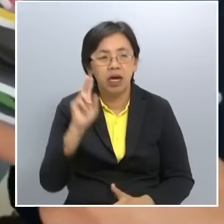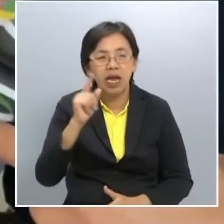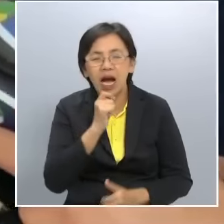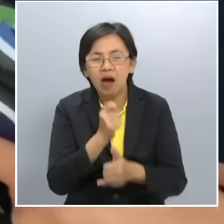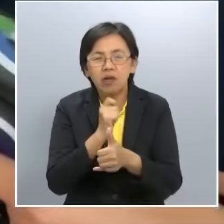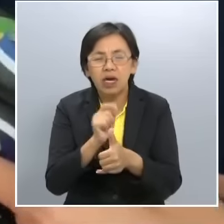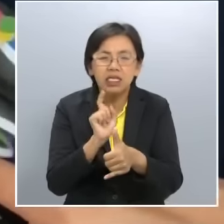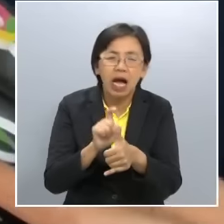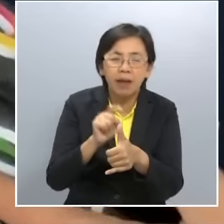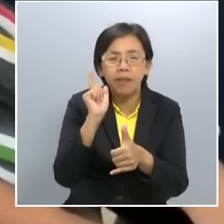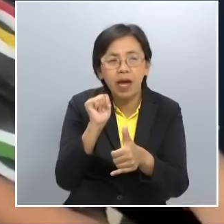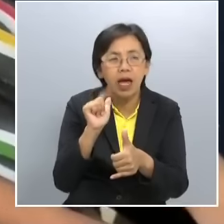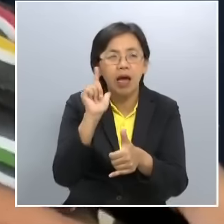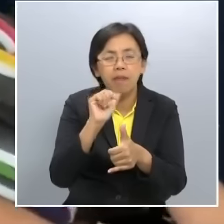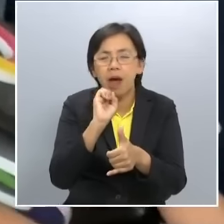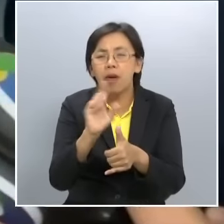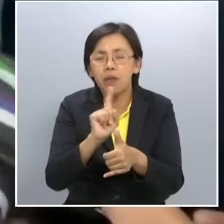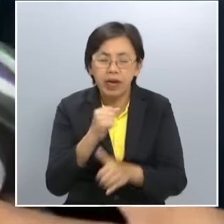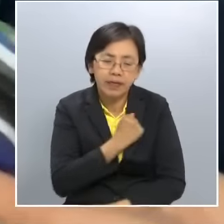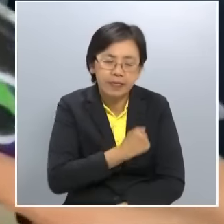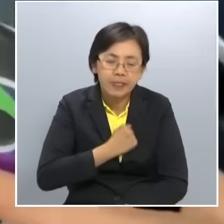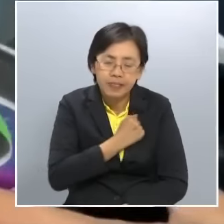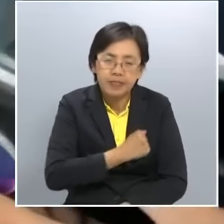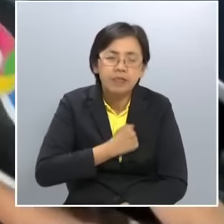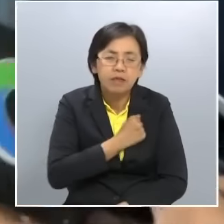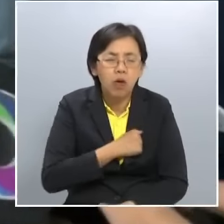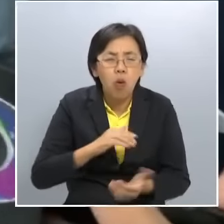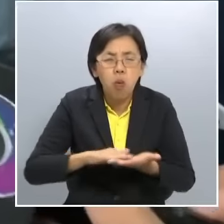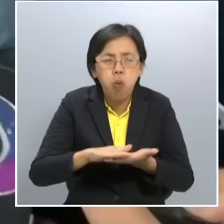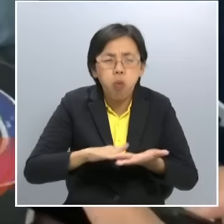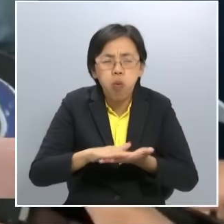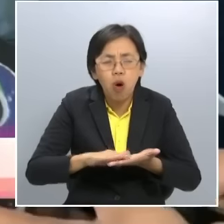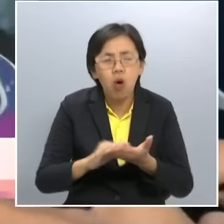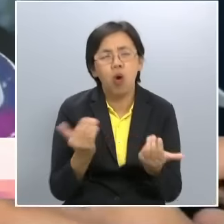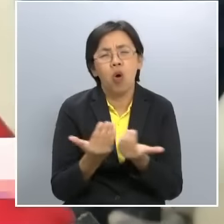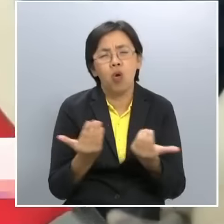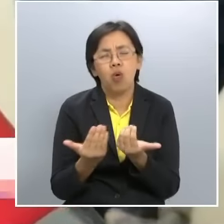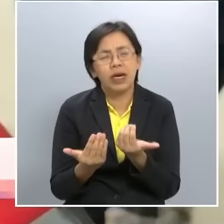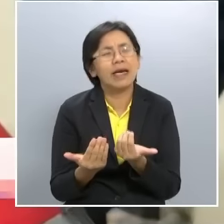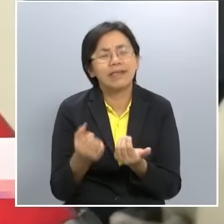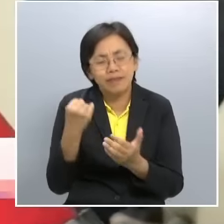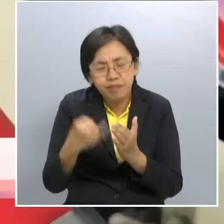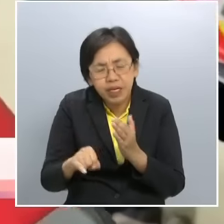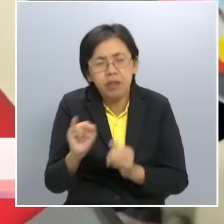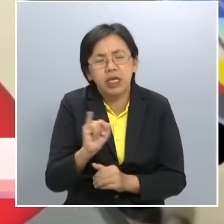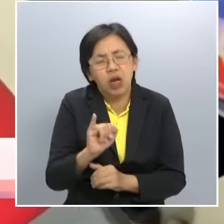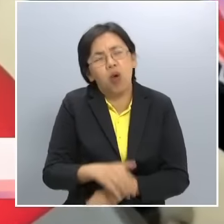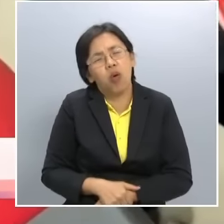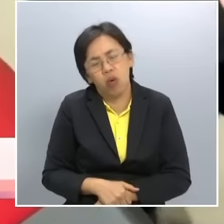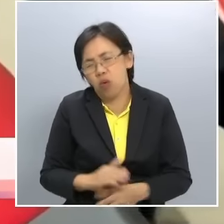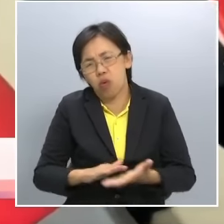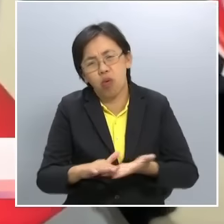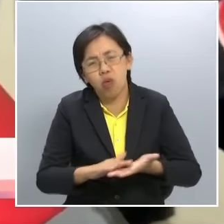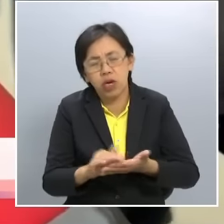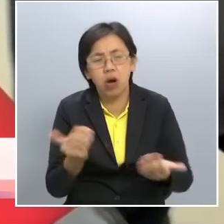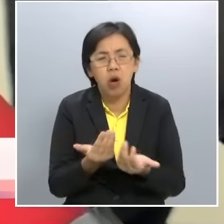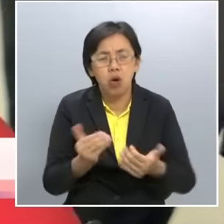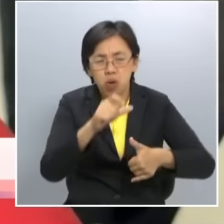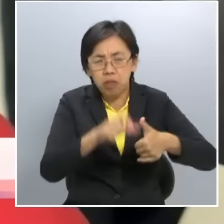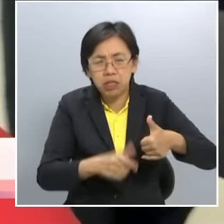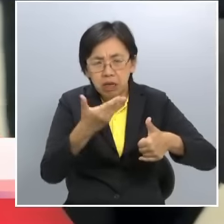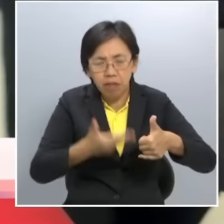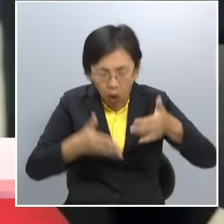องหาแม่ก็บอกว่าเสียใจเหลือเกินและขอโทษนะที่ลูกชายไปก่อเหตุแบบนี้ยอมรับว่าลูกชายเนี่ยมีพฤติกรรมหม